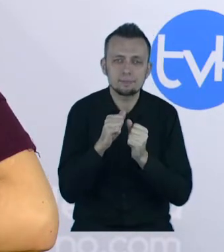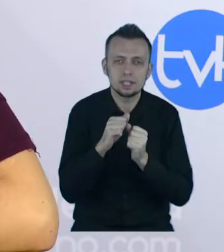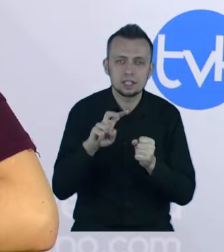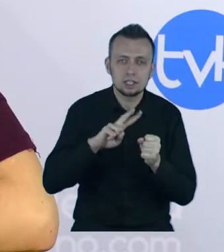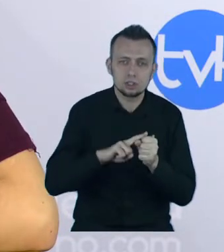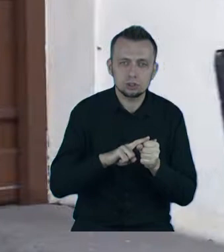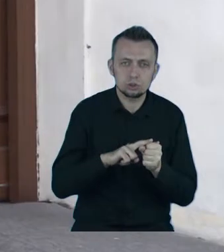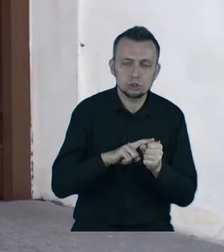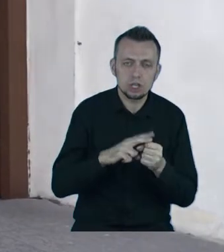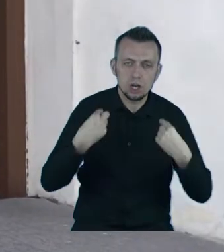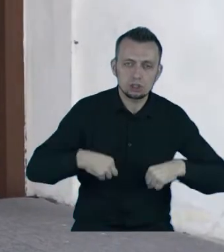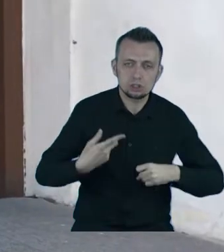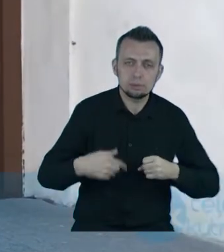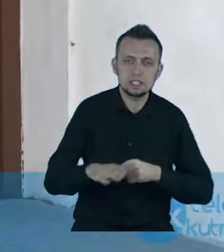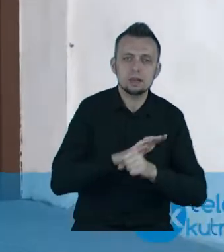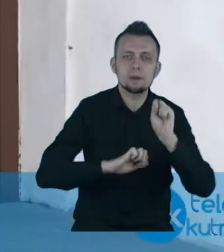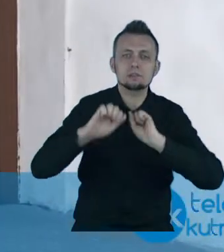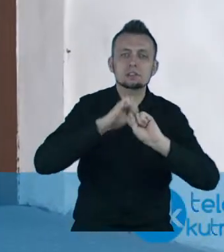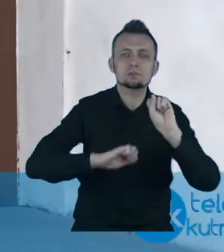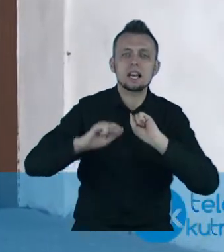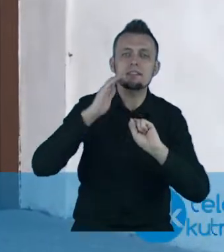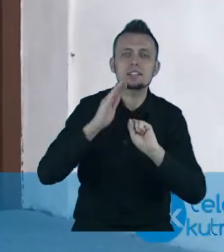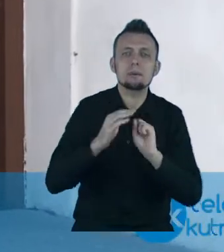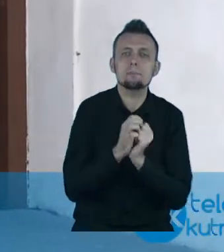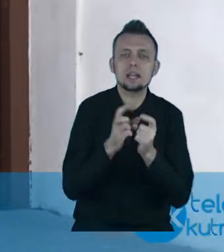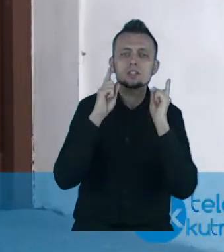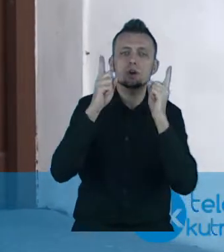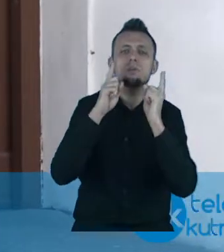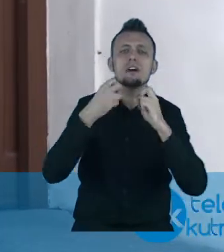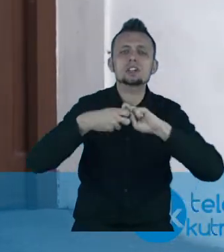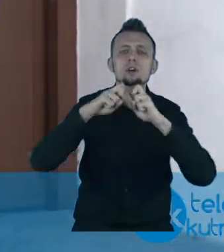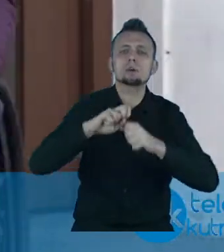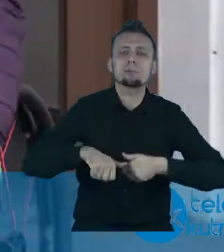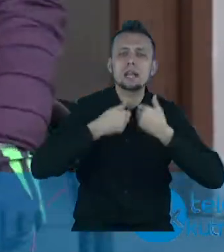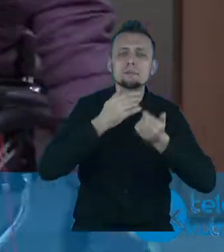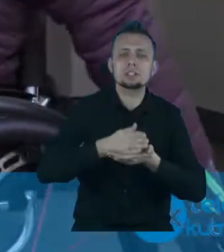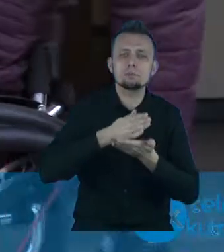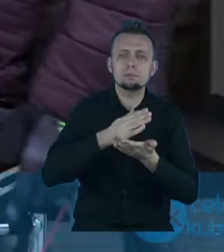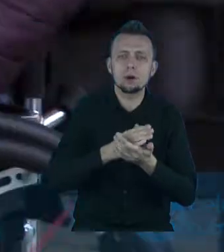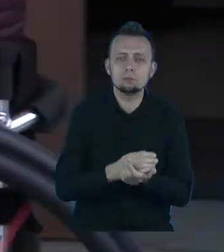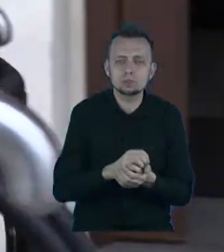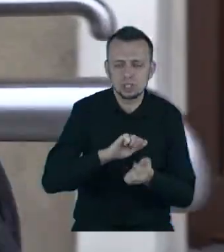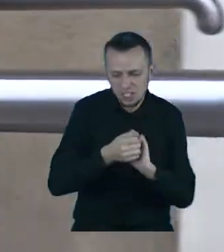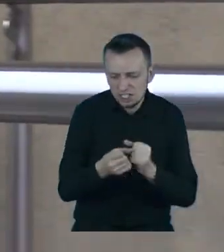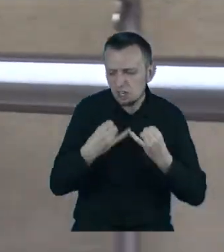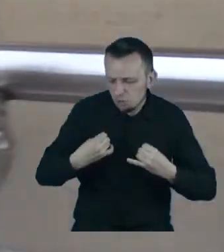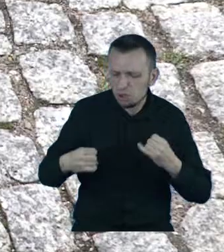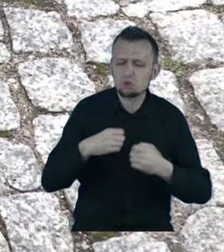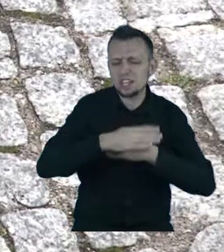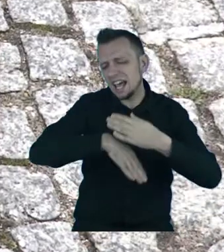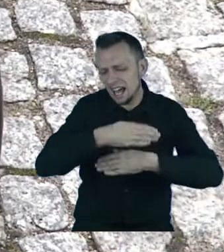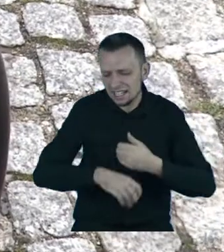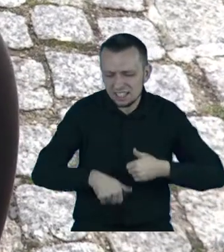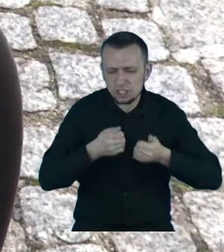z niepełnosprawnością. Mimo prężnych działań miasta mających na celu ułatwienie przemieszczania się osobom z niepełnosprawnością ruchową,